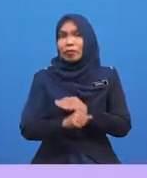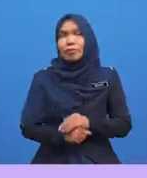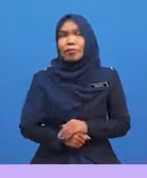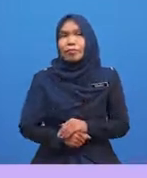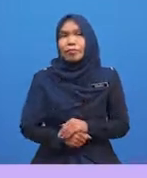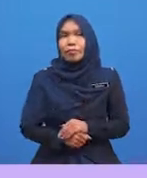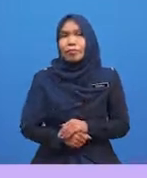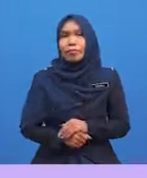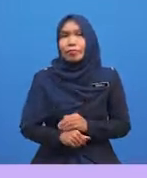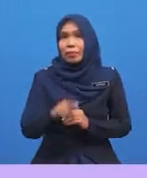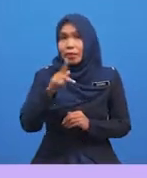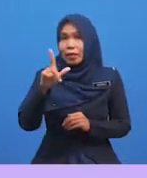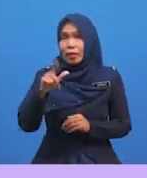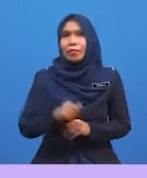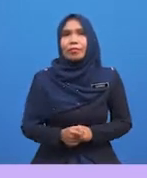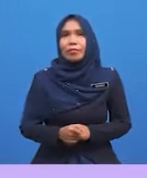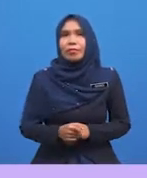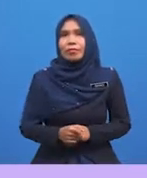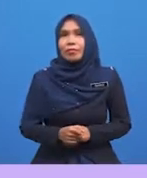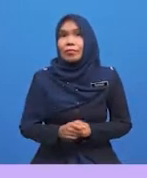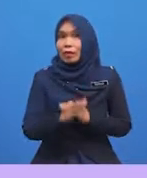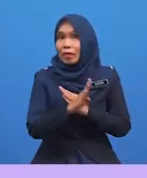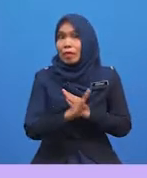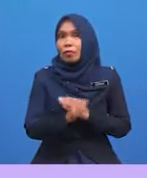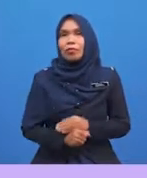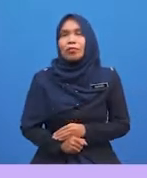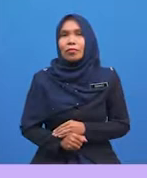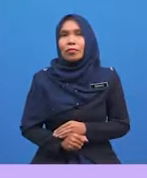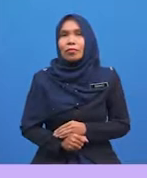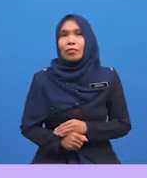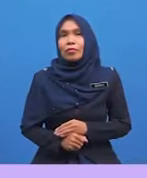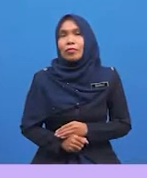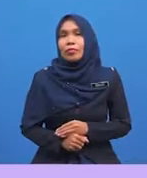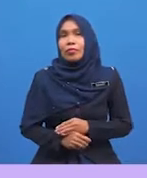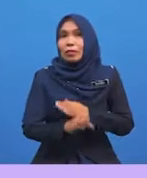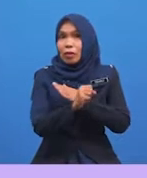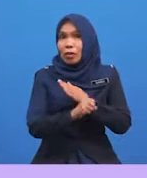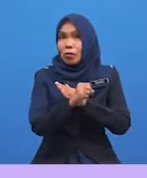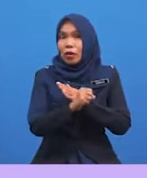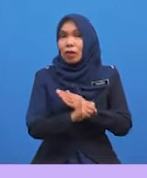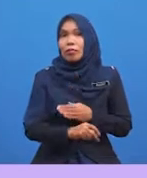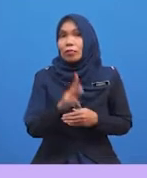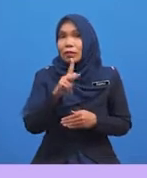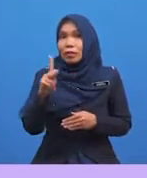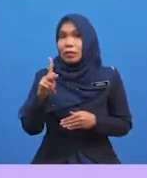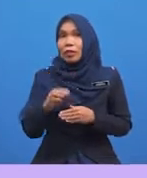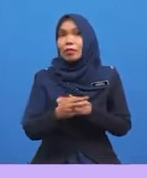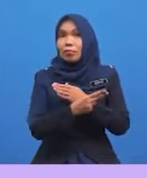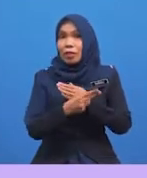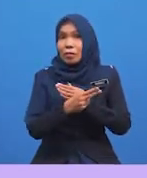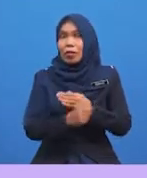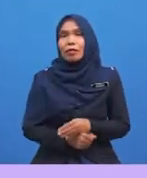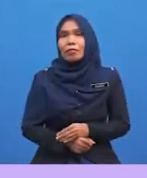Kuala Lumpur, Shah Alam Selangor, Kuching Sarawak, Kota Kinabalu Sabah,